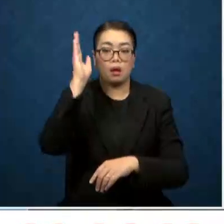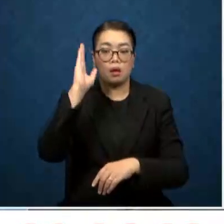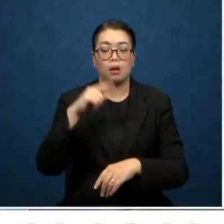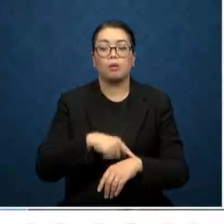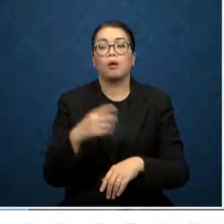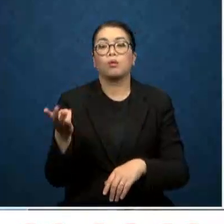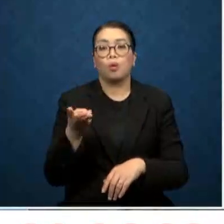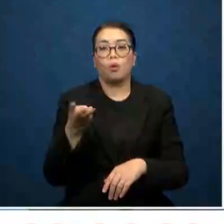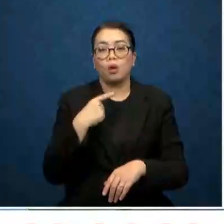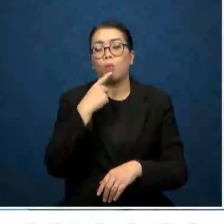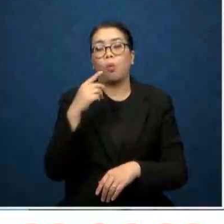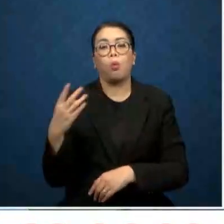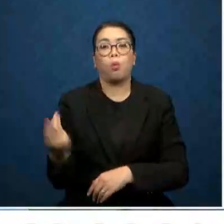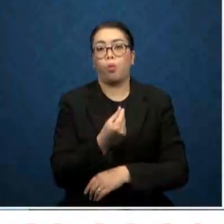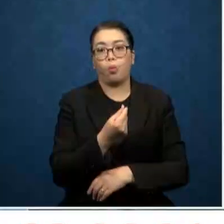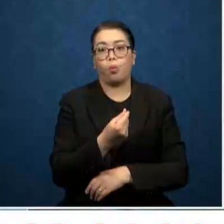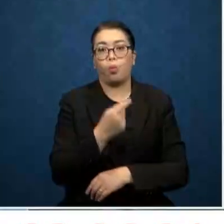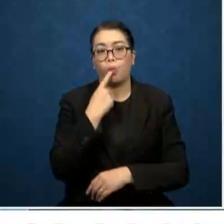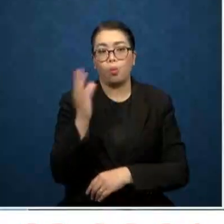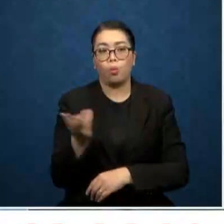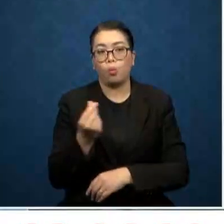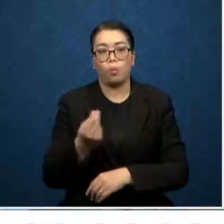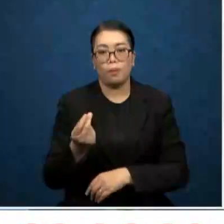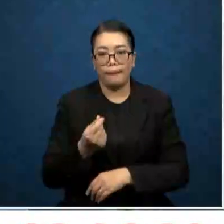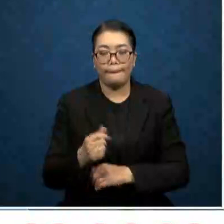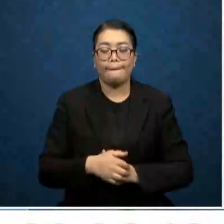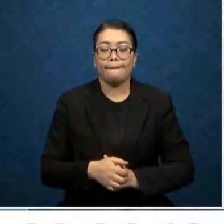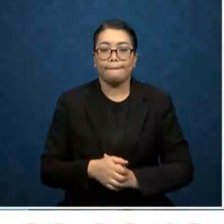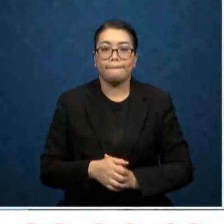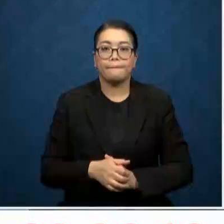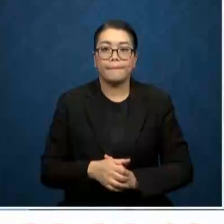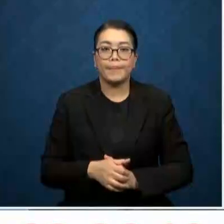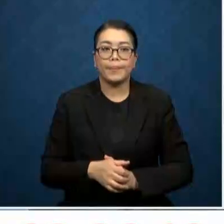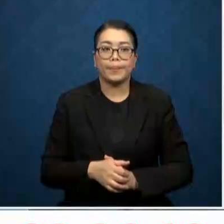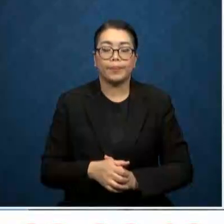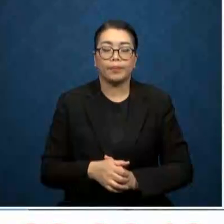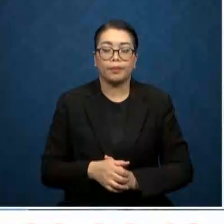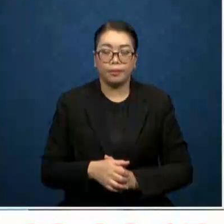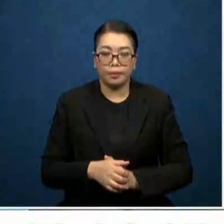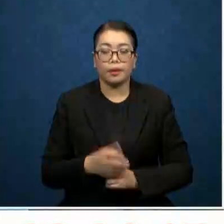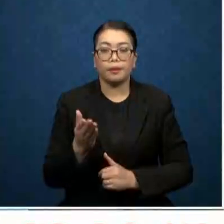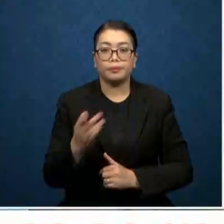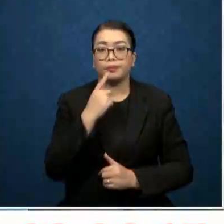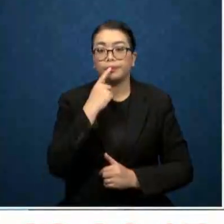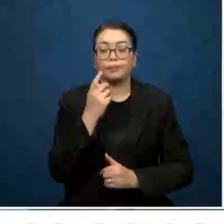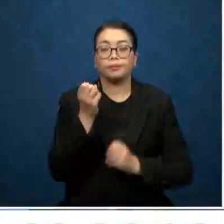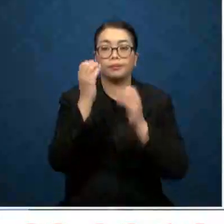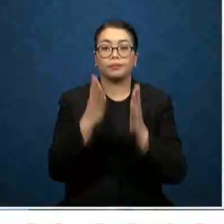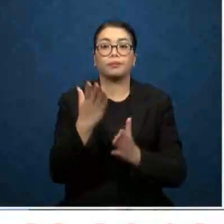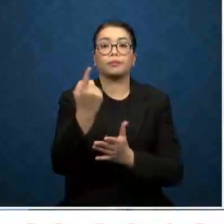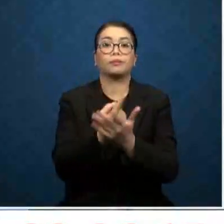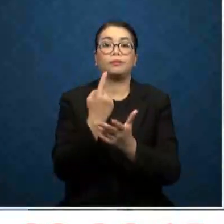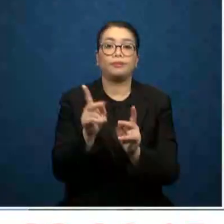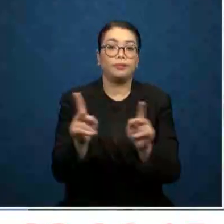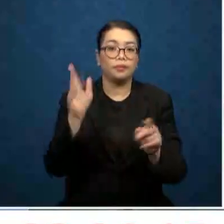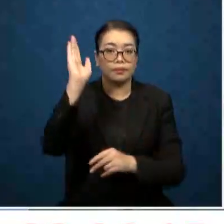น้อยจำกัดท่านก็ได้เสนอมาอย่างรวดเร็วท่านประธานครับสิ่งที่อาจารย์บุญส่งตัวแทนจากกรรมาธิการ